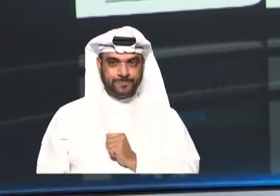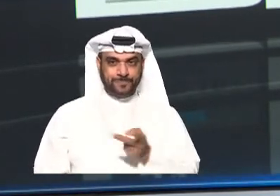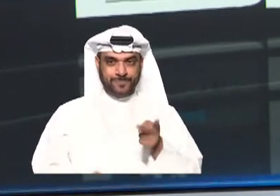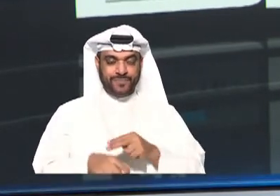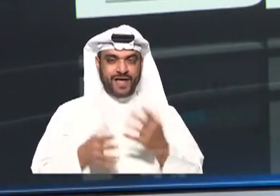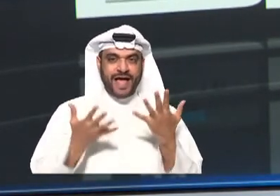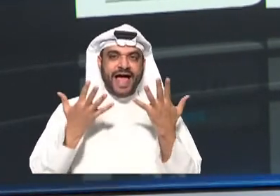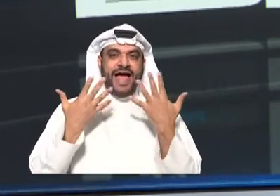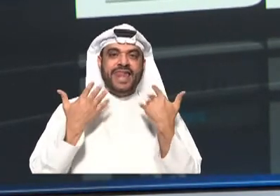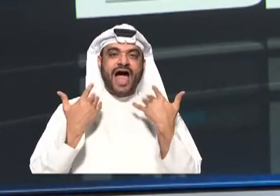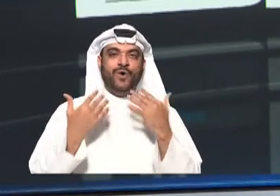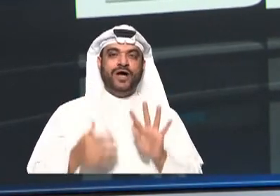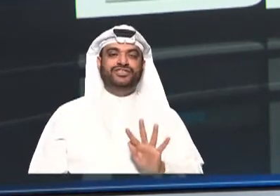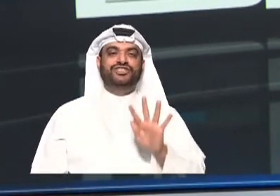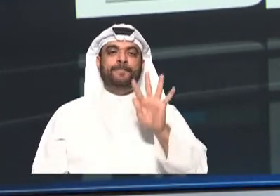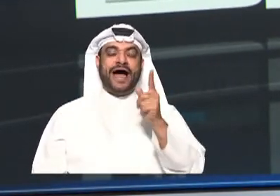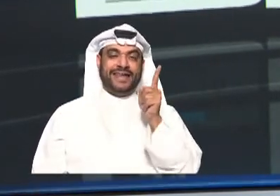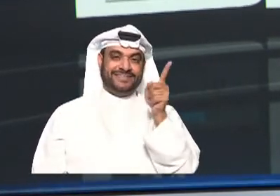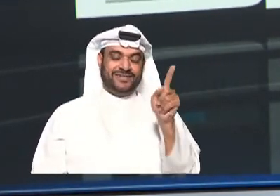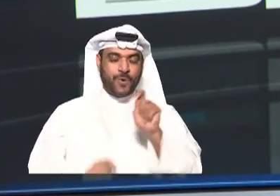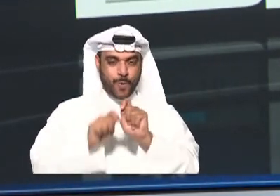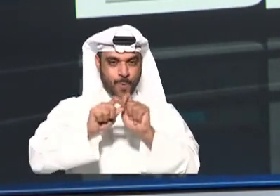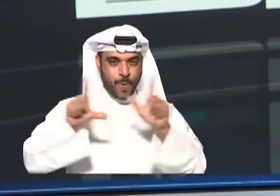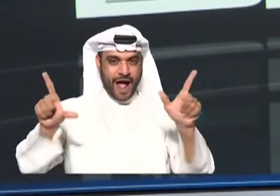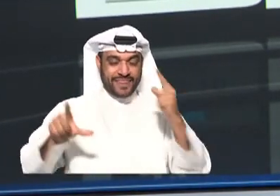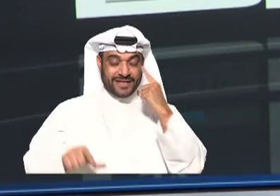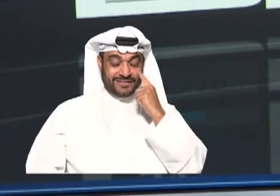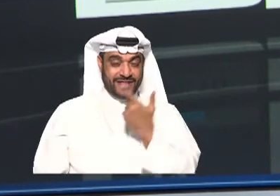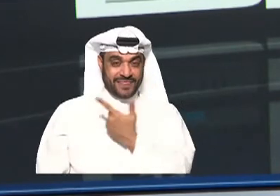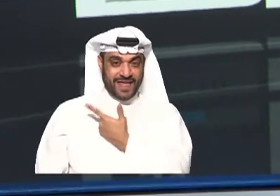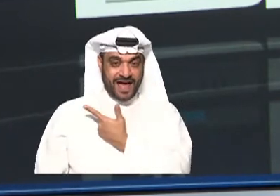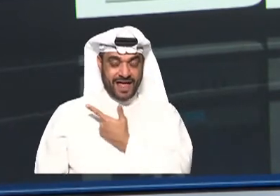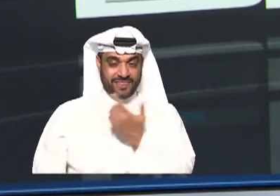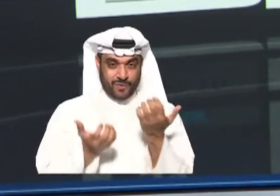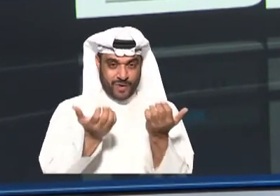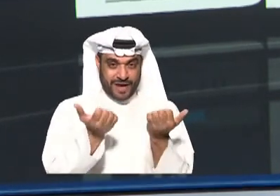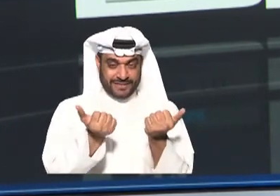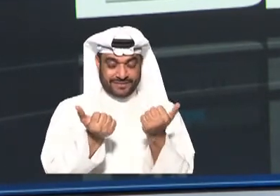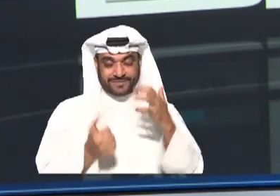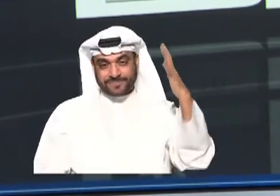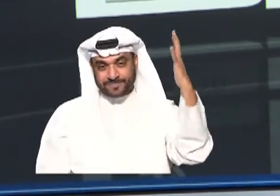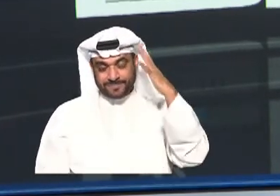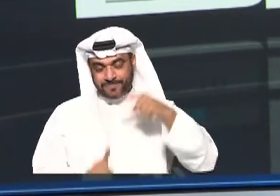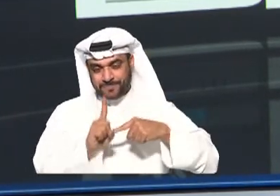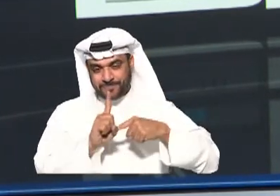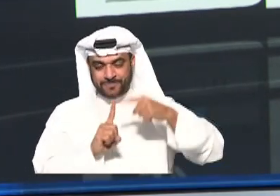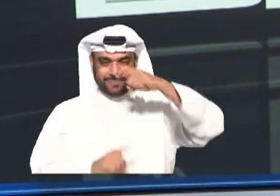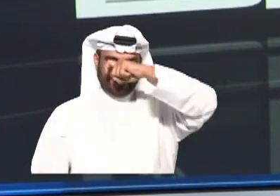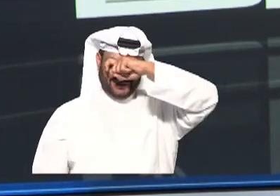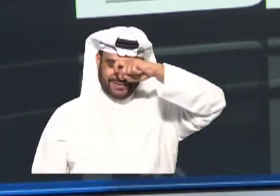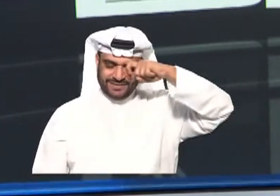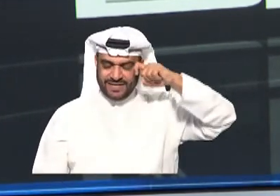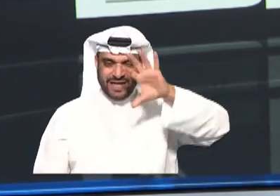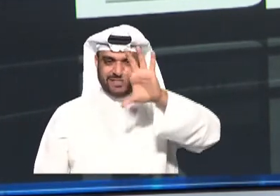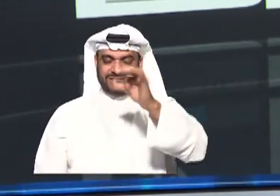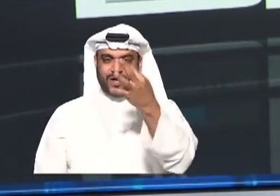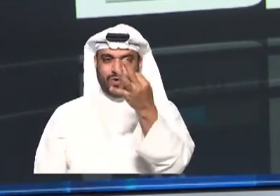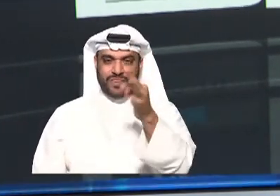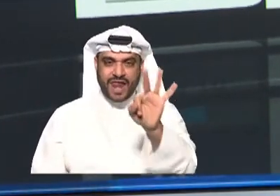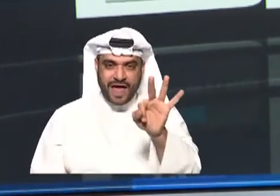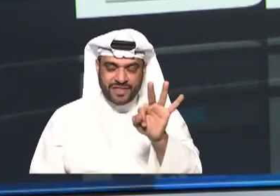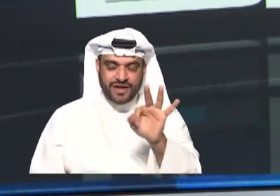الشمالي الغربي في يوم الأربعاء مع أجواء مشمسة معظم الوقت، والعظمى المتوقعة في يوم الأربعاء 39، أما الصغرى